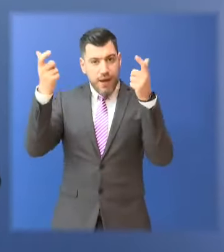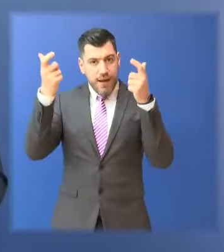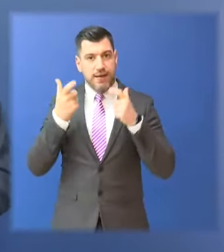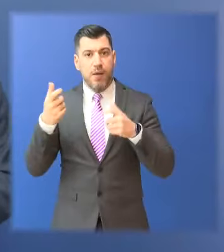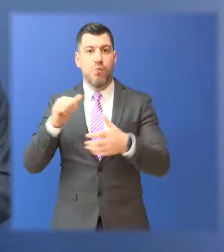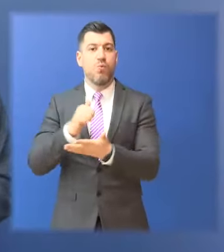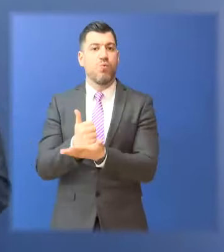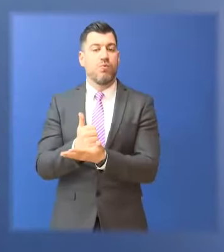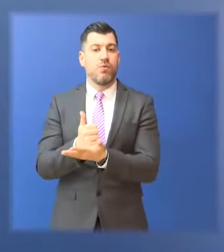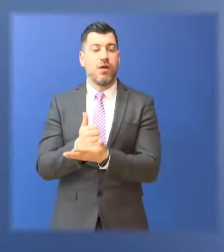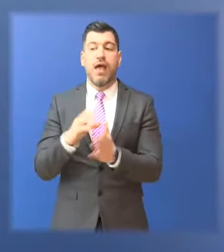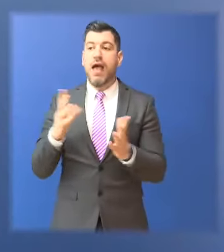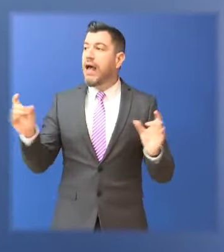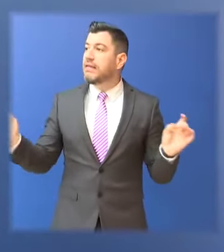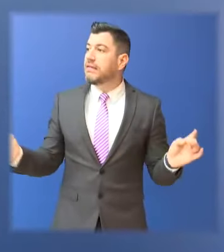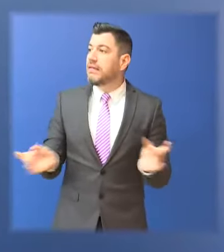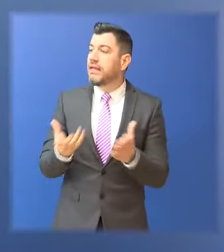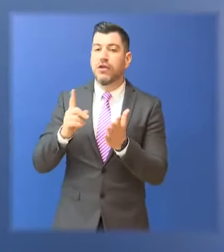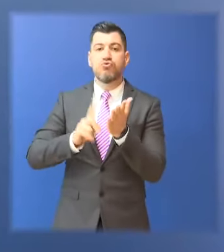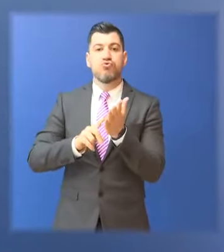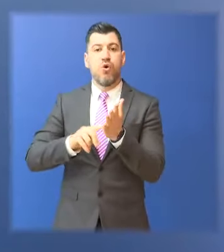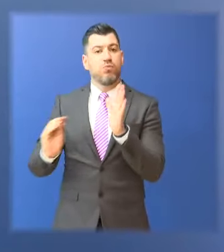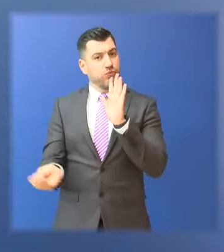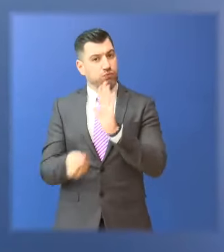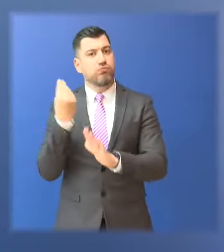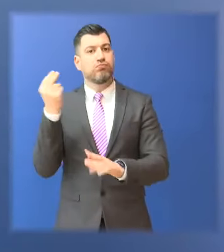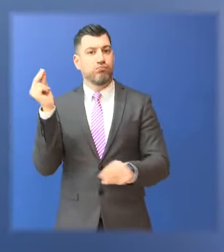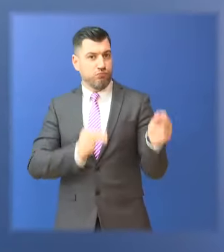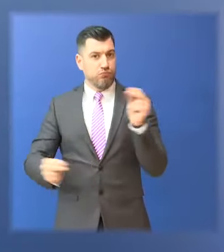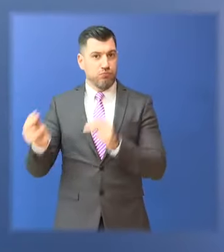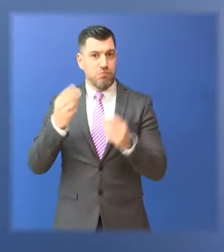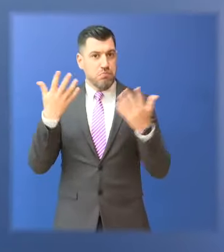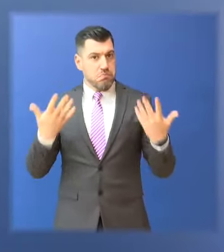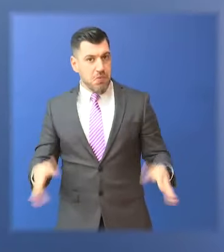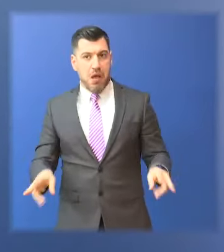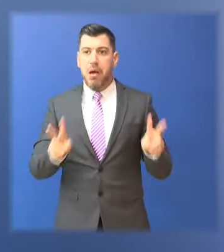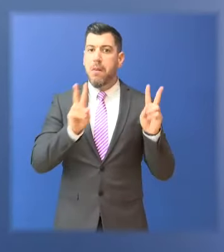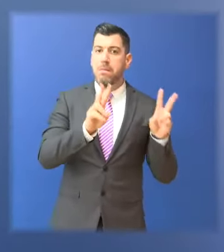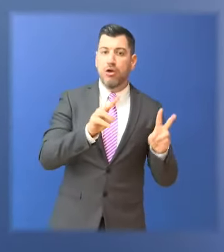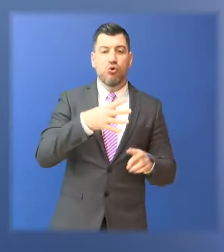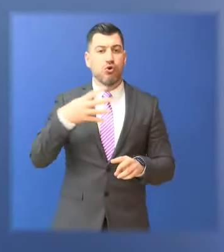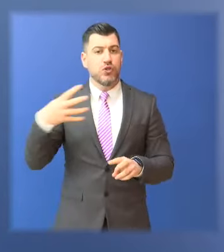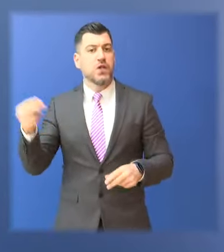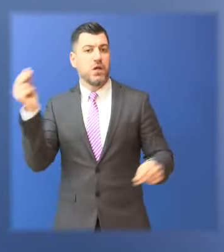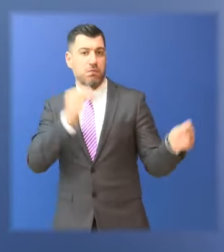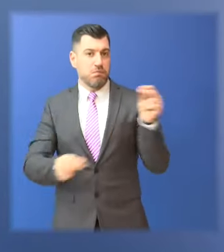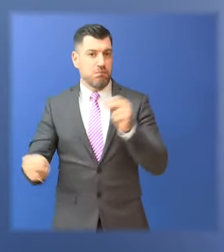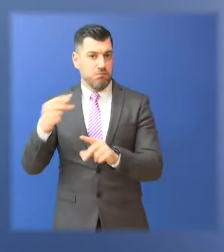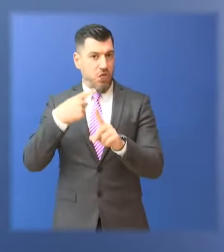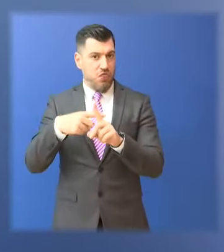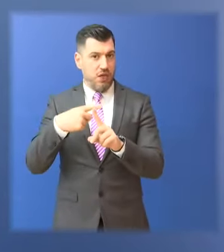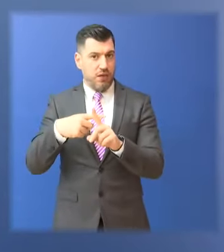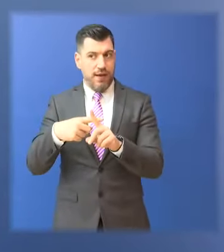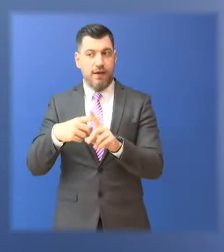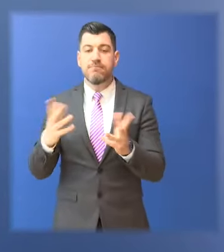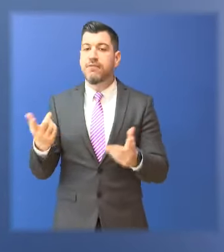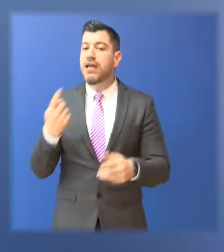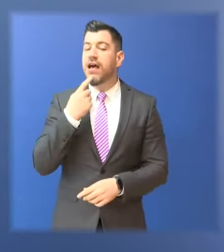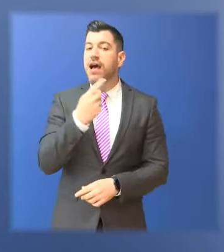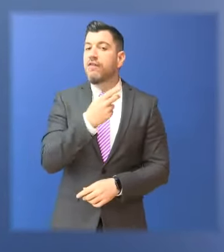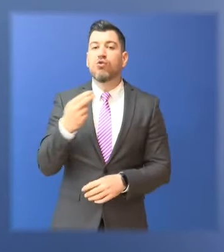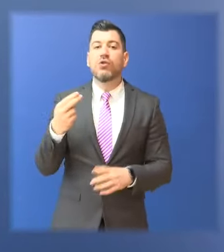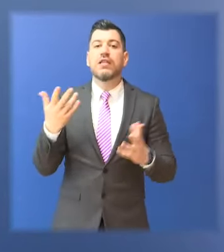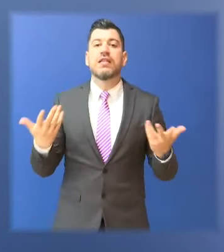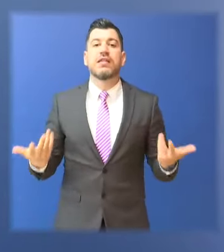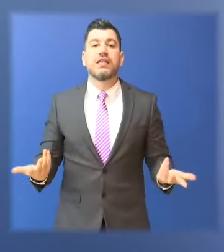νόμος περάσει και με τις ψήφους ΣΥΡΙΖΑ, ΠΑΣΟΚ, πολύ δε μάλλον αν δεν περάσει καθόλου, τι θα σημαίνει αυτό σε σχέση με